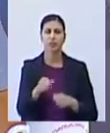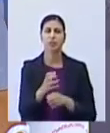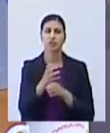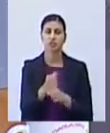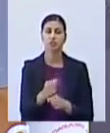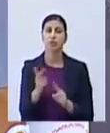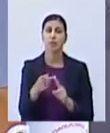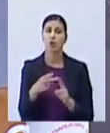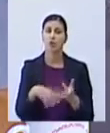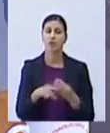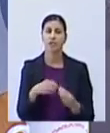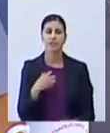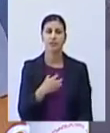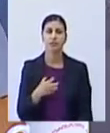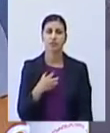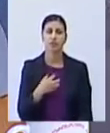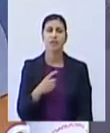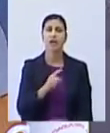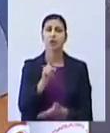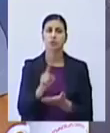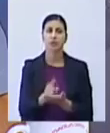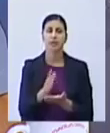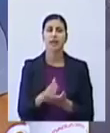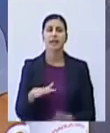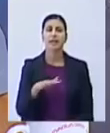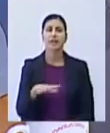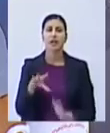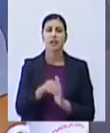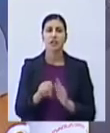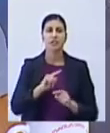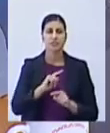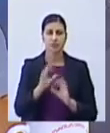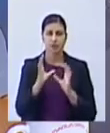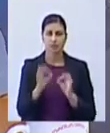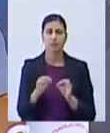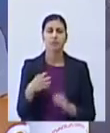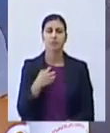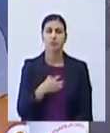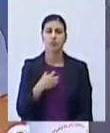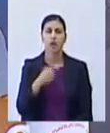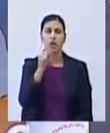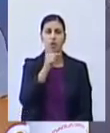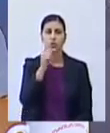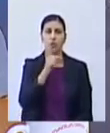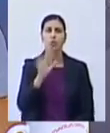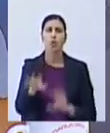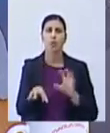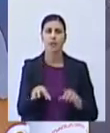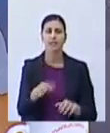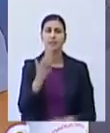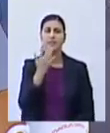shezuta. Meure, koi lazem nishnelovani. Auzilebelia kveqanashi. Strategi uli dam nishnelovani ekonomikuri